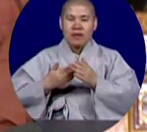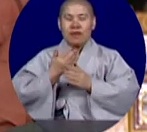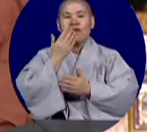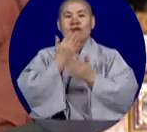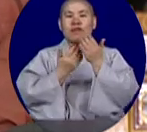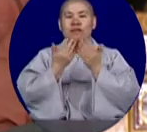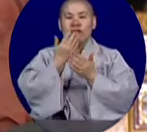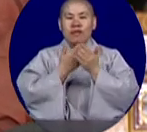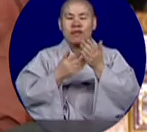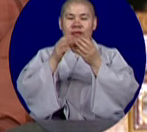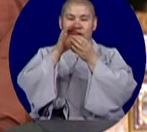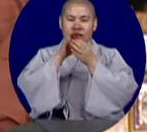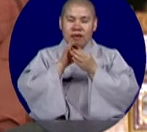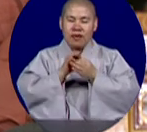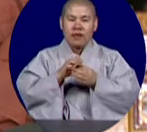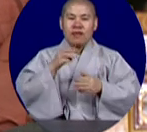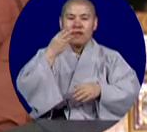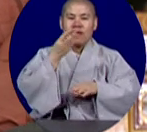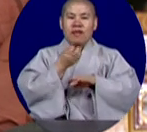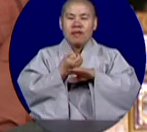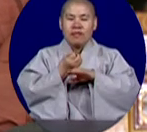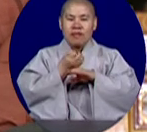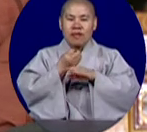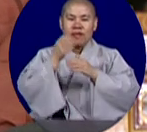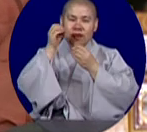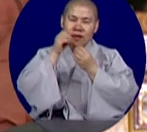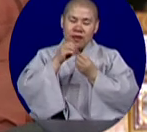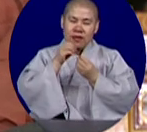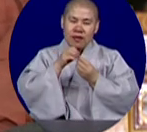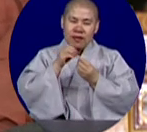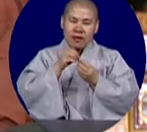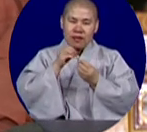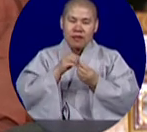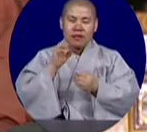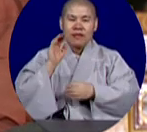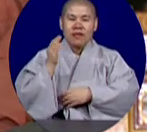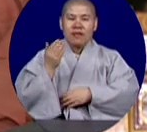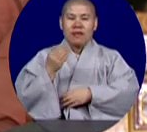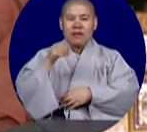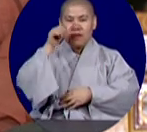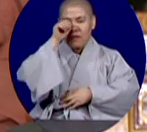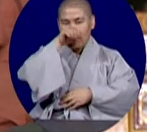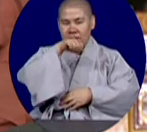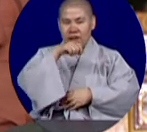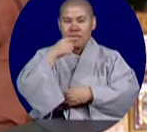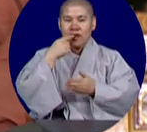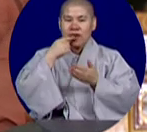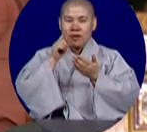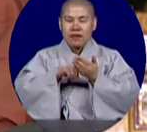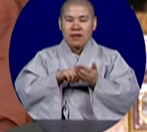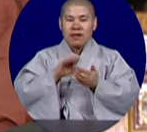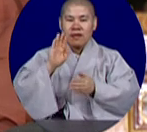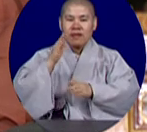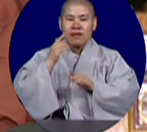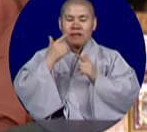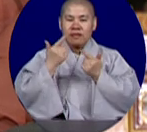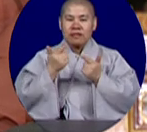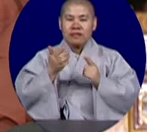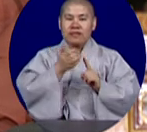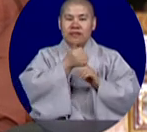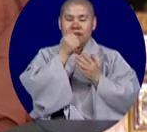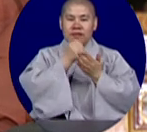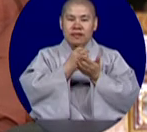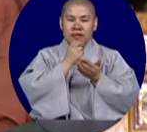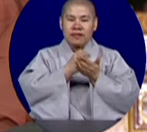그래서 계속해서 이 삼보가 오늘날까지 전해지는 거지, 그냥 뭐 이게 쉽게 되는 게 아니에요. 그래서 부처님